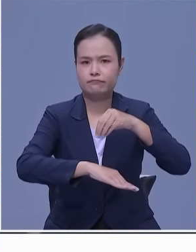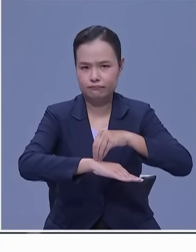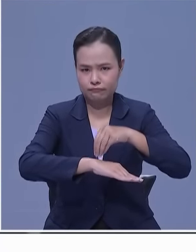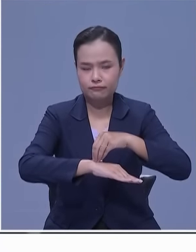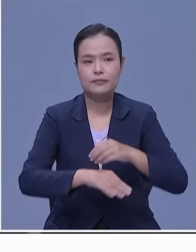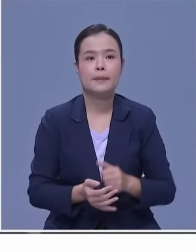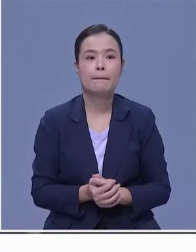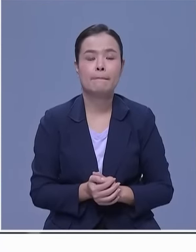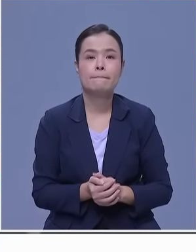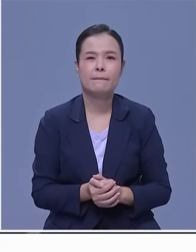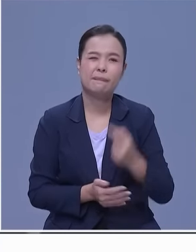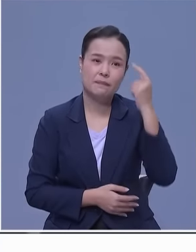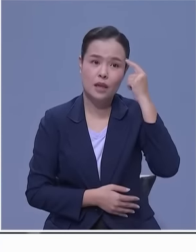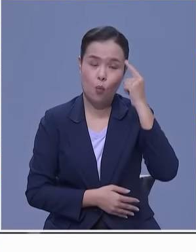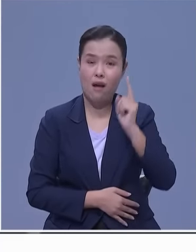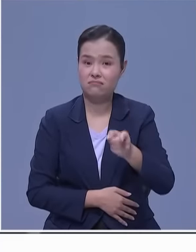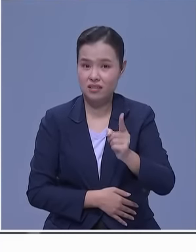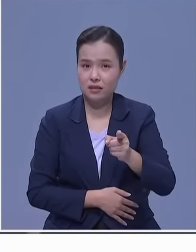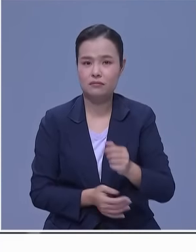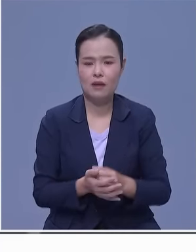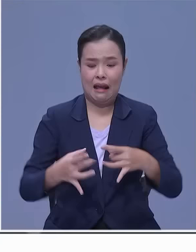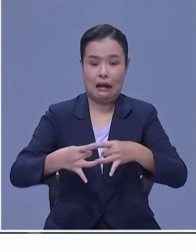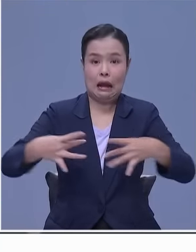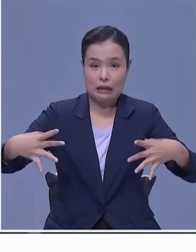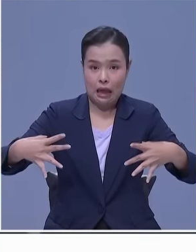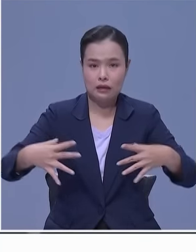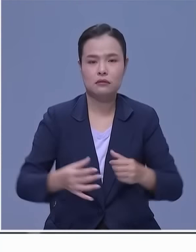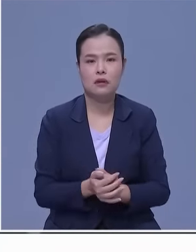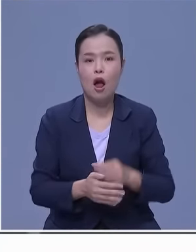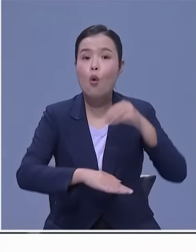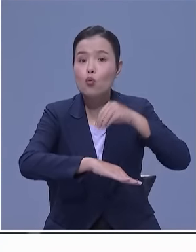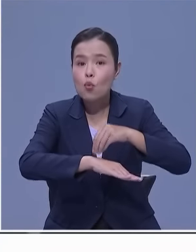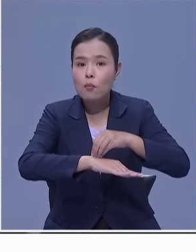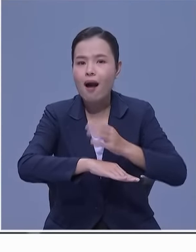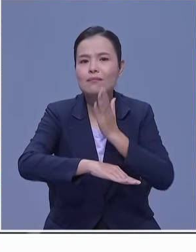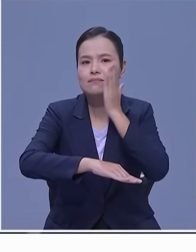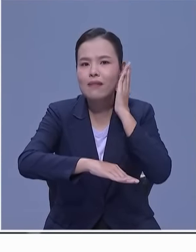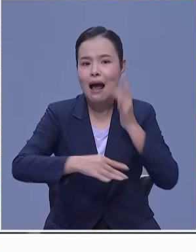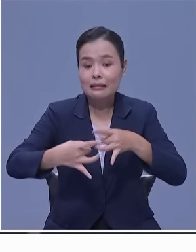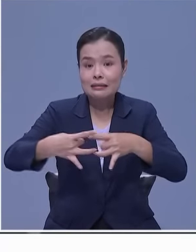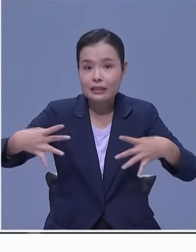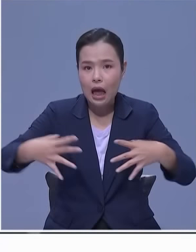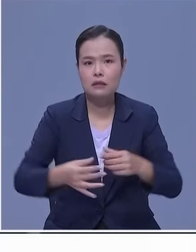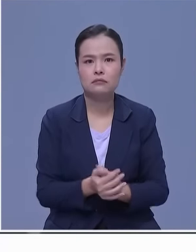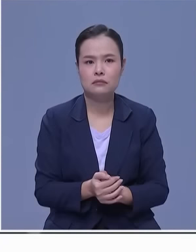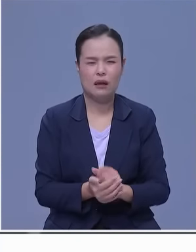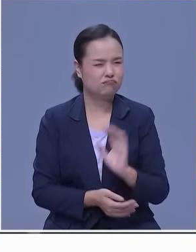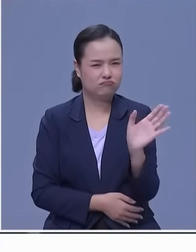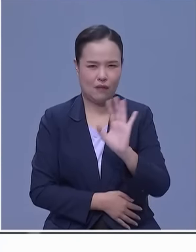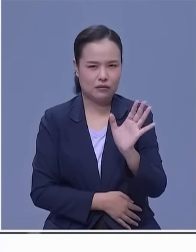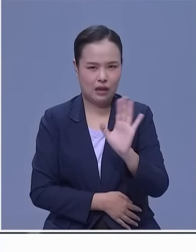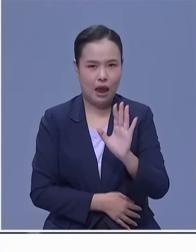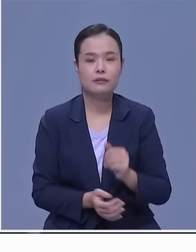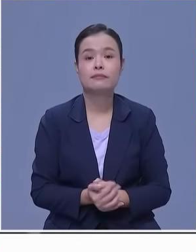วรรณนั่นแหละคุณเอกมองว่าจริงๆแล้วความขัดแย้งที่เขาบอกว่าลุงป้อมกับร้อยเอกธรรมนัสขัดแย้งกันจริงๆมันไม่ใช่แ